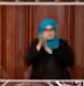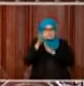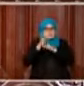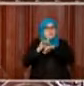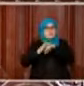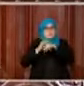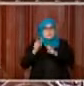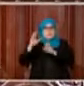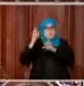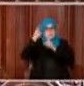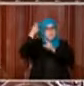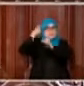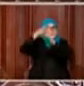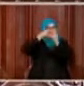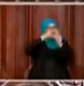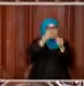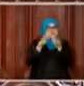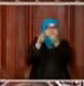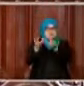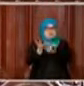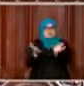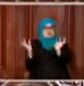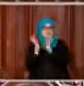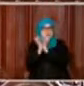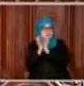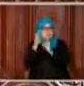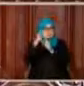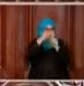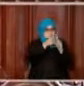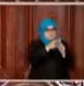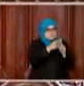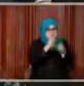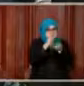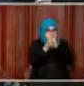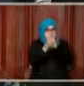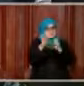شعبنا ومصالح كل الأطراف.